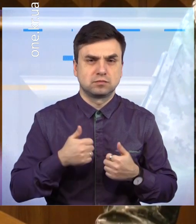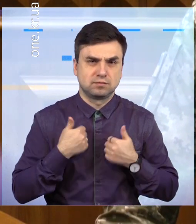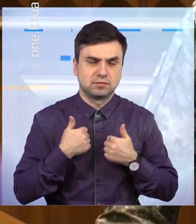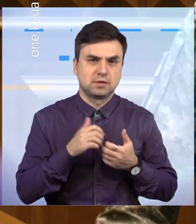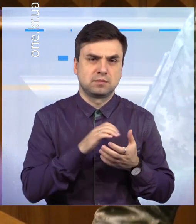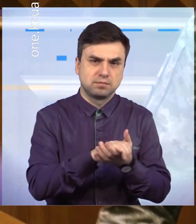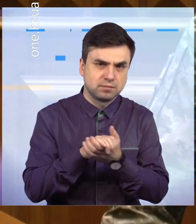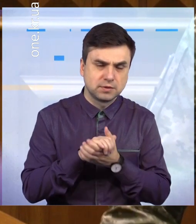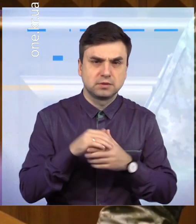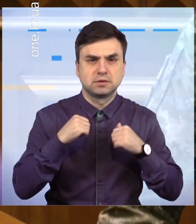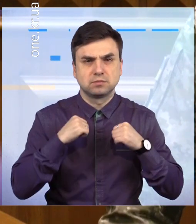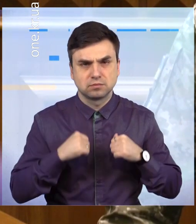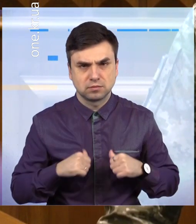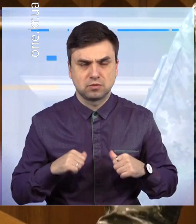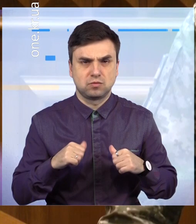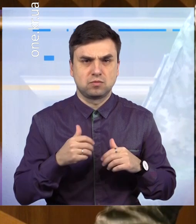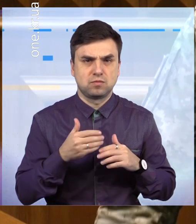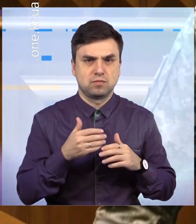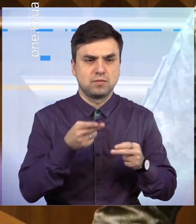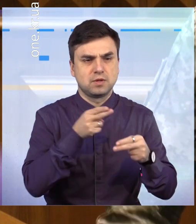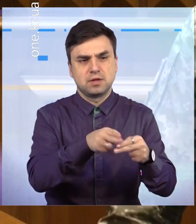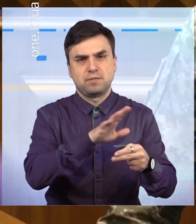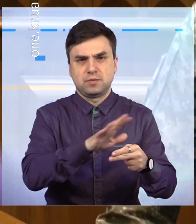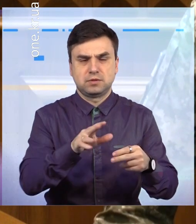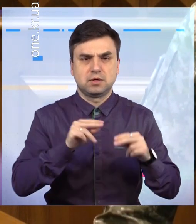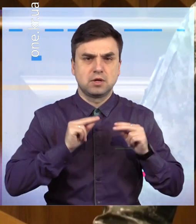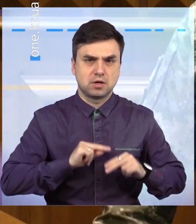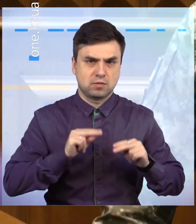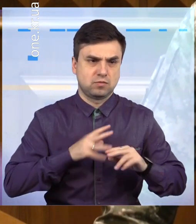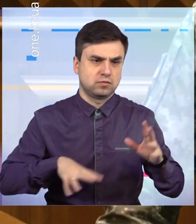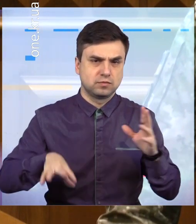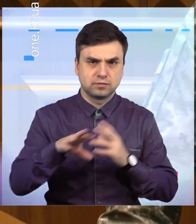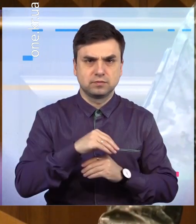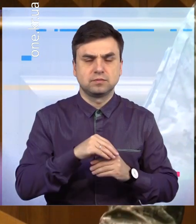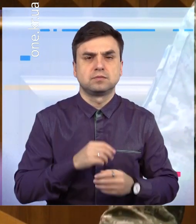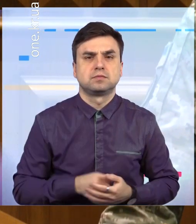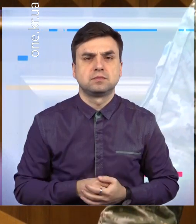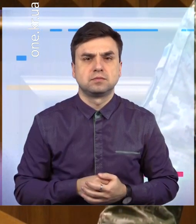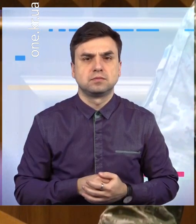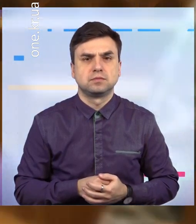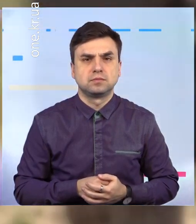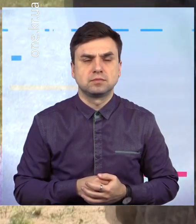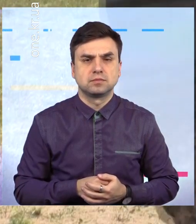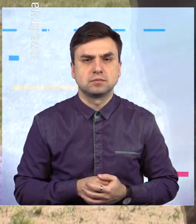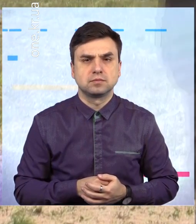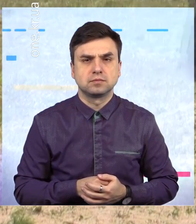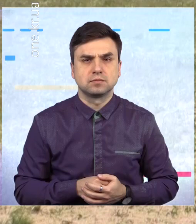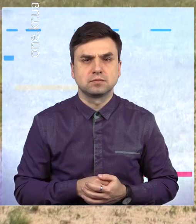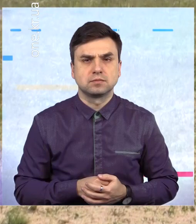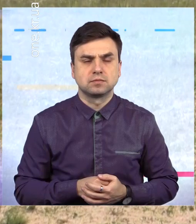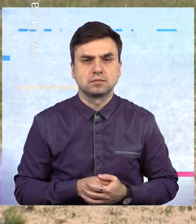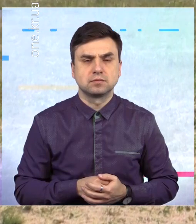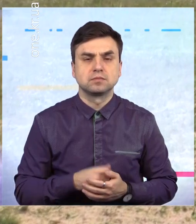і спокою, і плідної роботи всіх мешканців Криворіжжя. При цьому